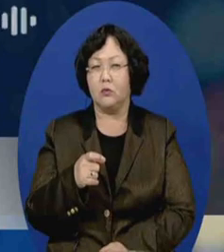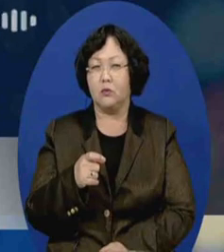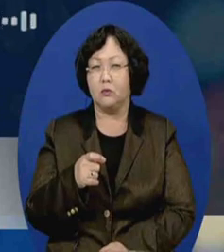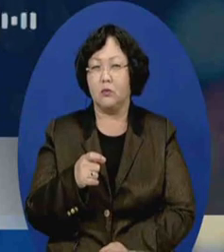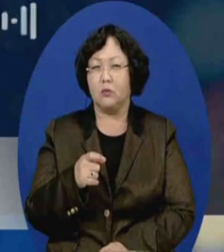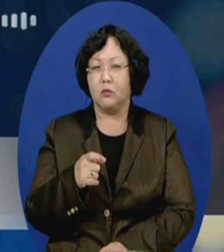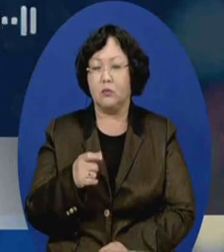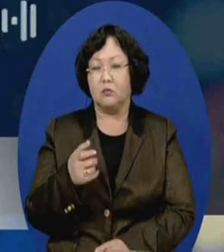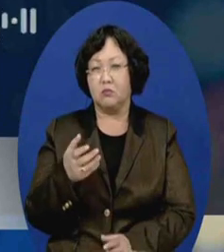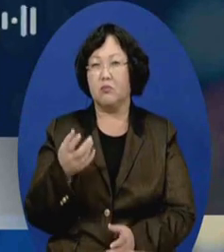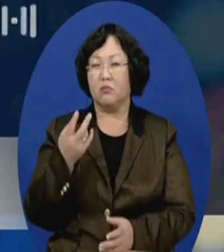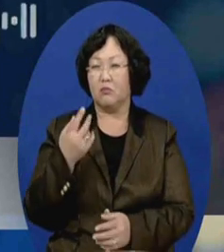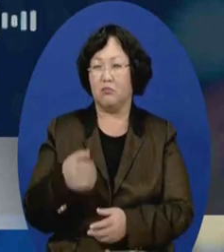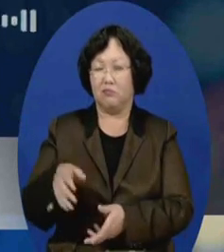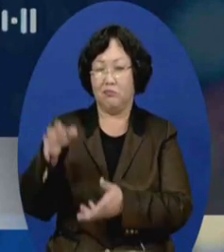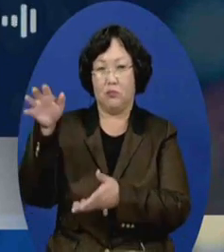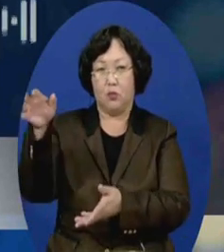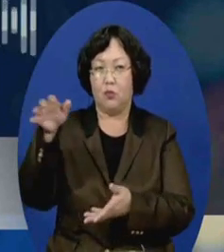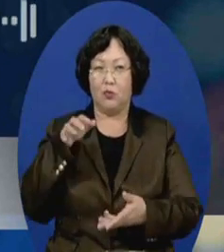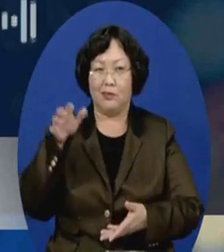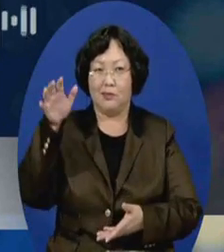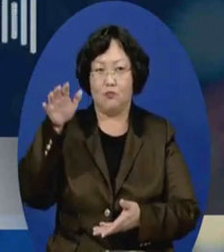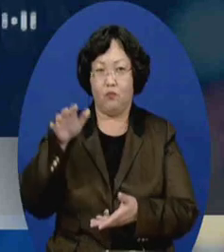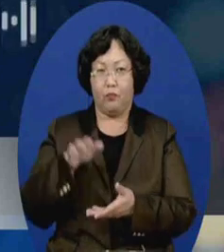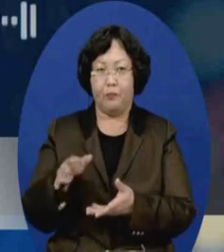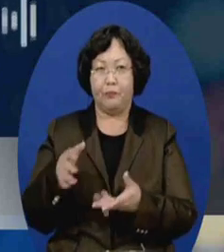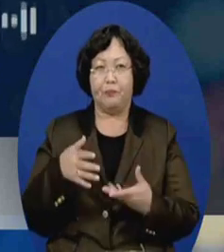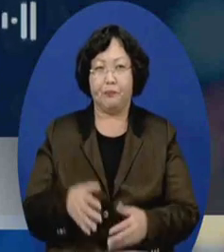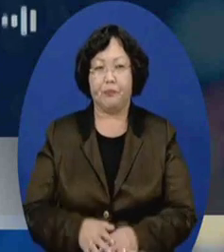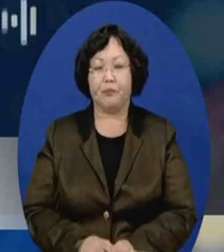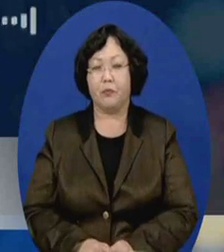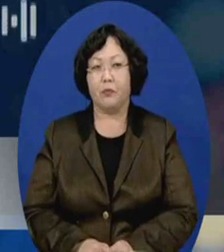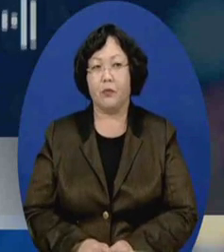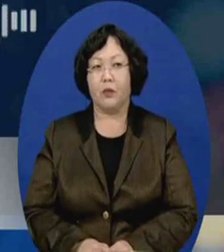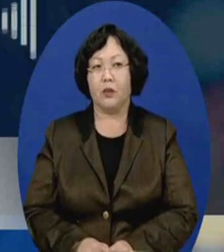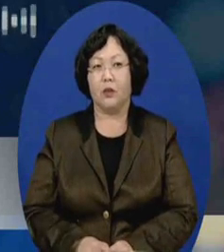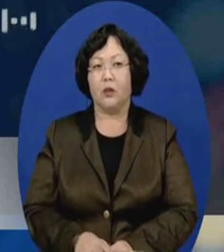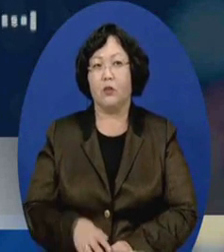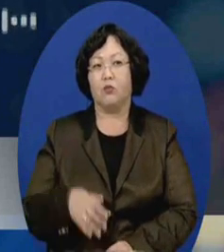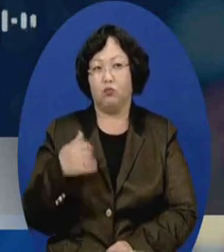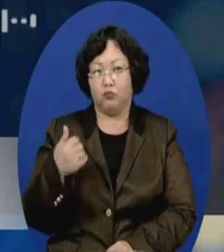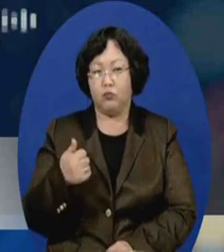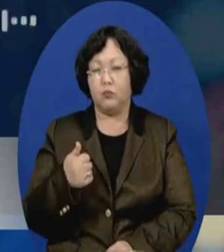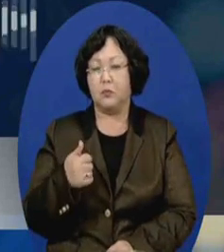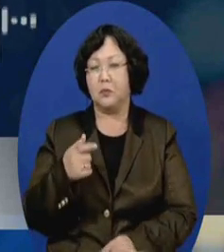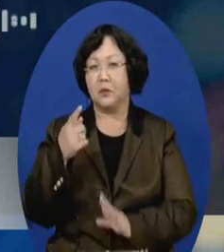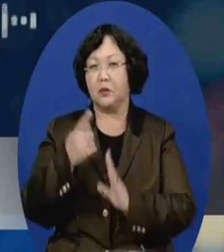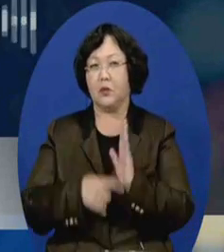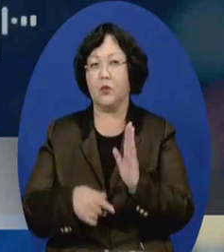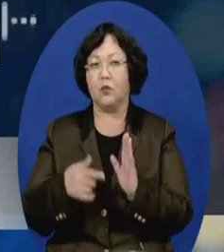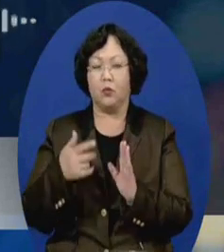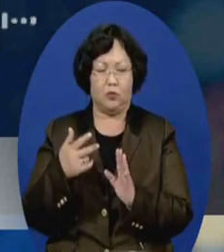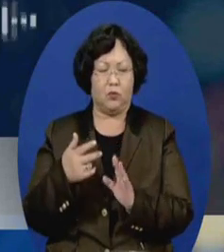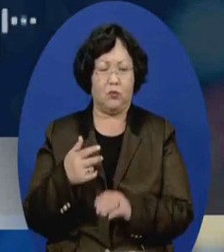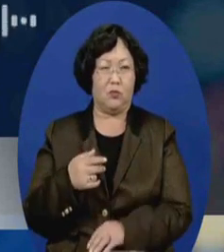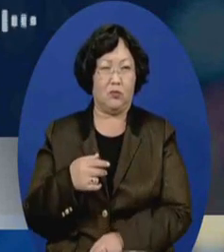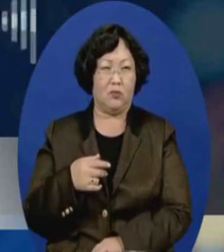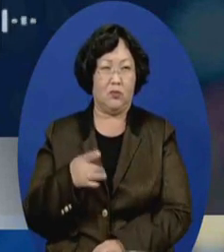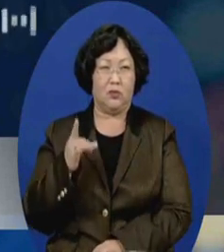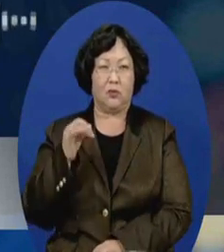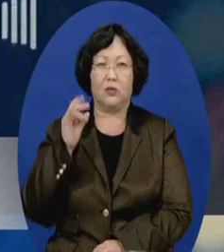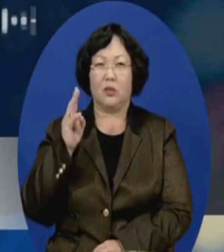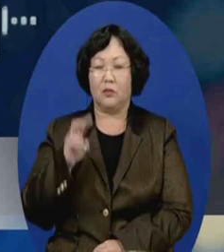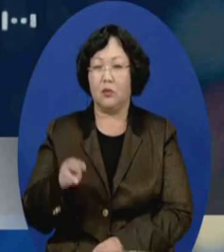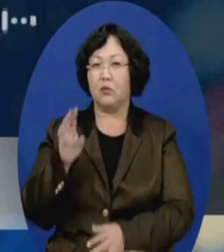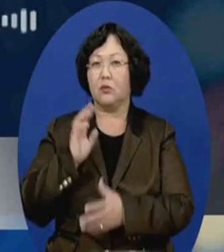нь гарч байгаа бензин дээр тодорхой зүйлтэй багсаа шиг. Энгийн үед бол бид нэг шалтгаан хамгийн багтаа 30 орчим мянган тонныг Роснефт шавдаг